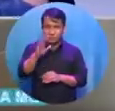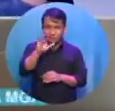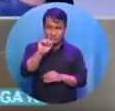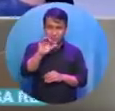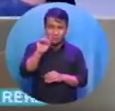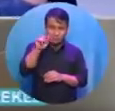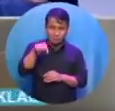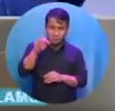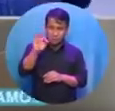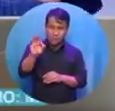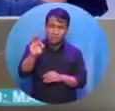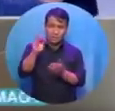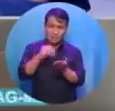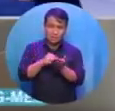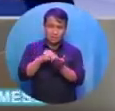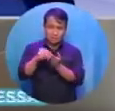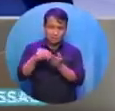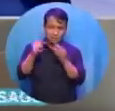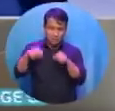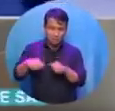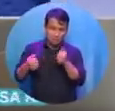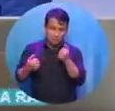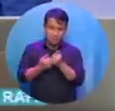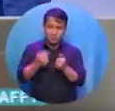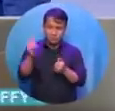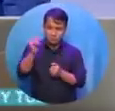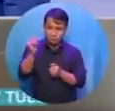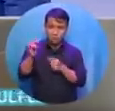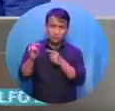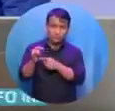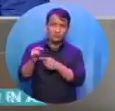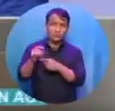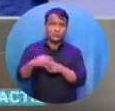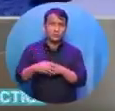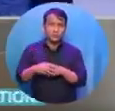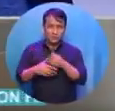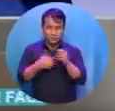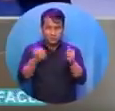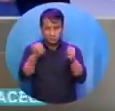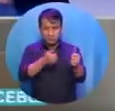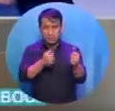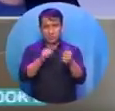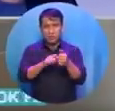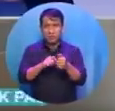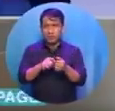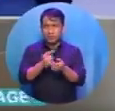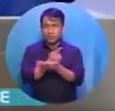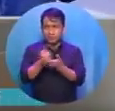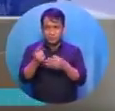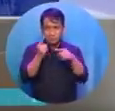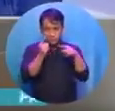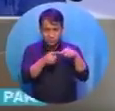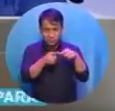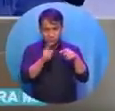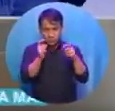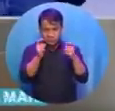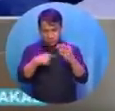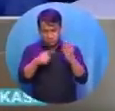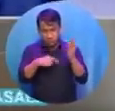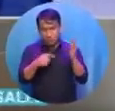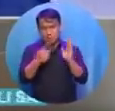15.9 million subscribers na ang YouTube ni Idol. Mag-subscribe, click the bell button, ting, ting, ting,